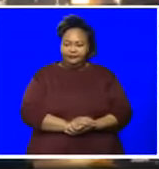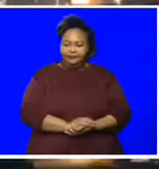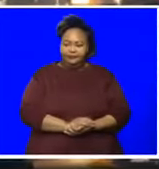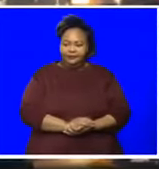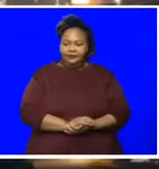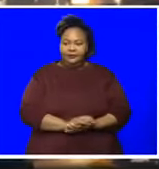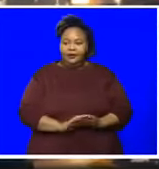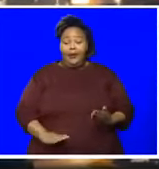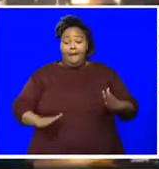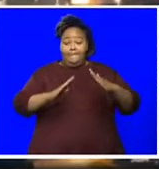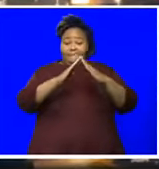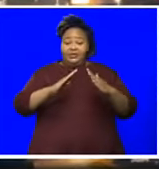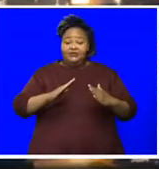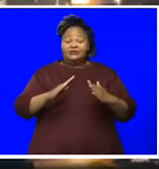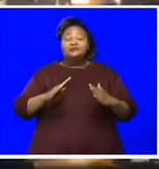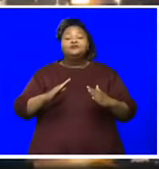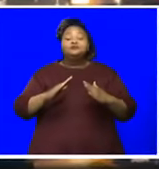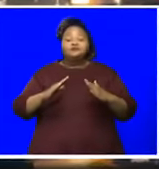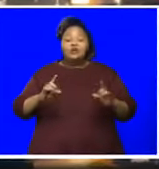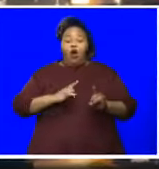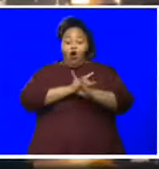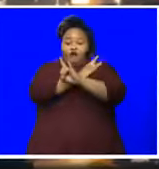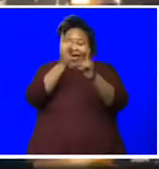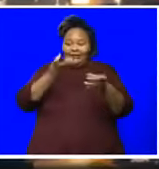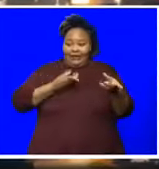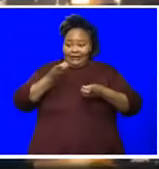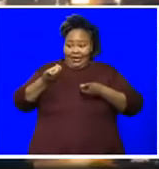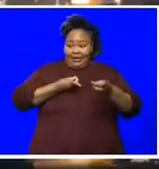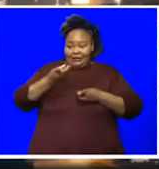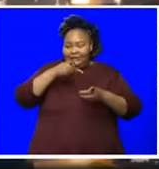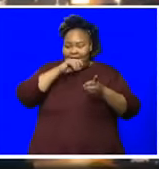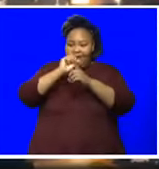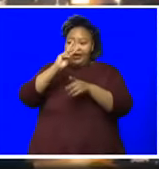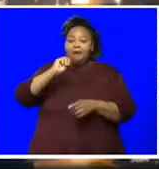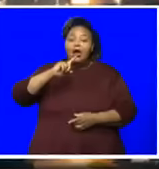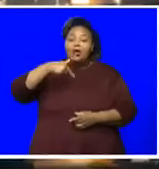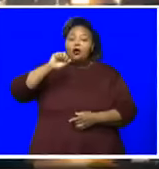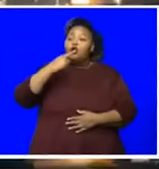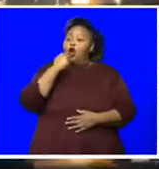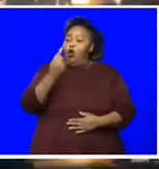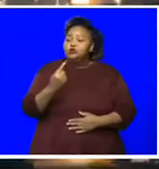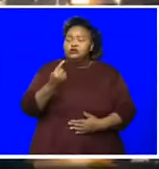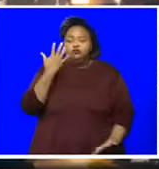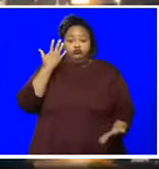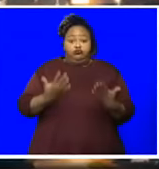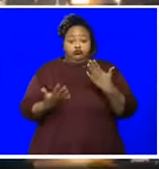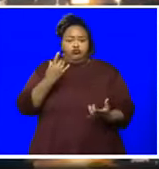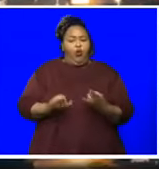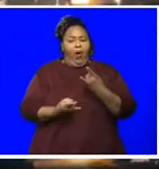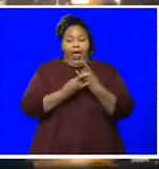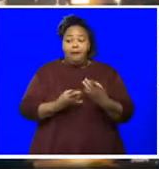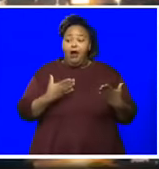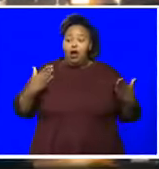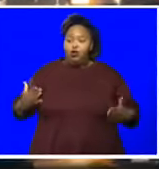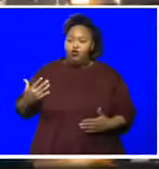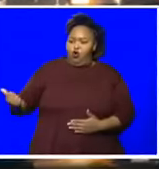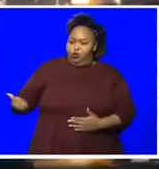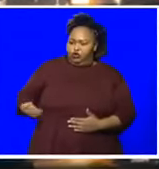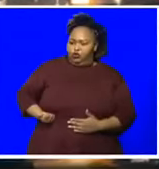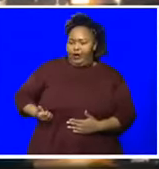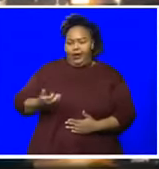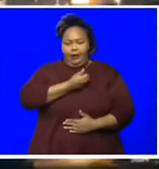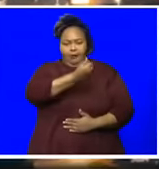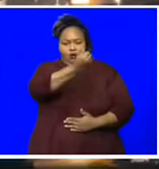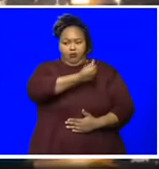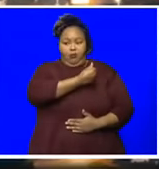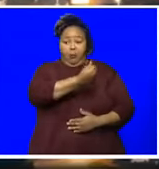Umcondzisi wetempilo Dokotela Vusi Magagula uthi kushukumisa umtimba kusita kuvikela kakhulu tifo letingathathelwana letibonakele